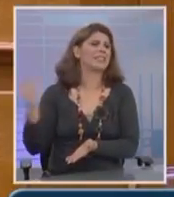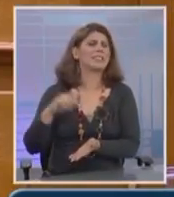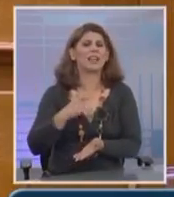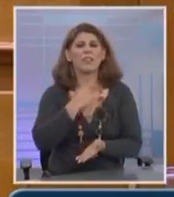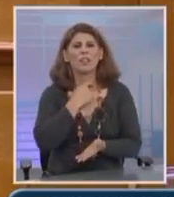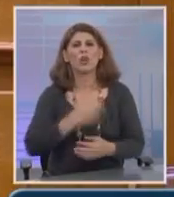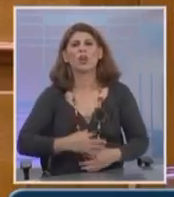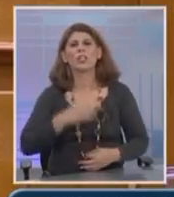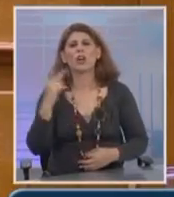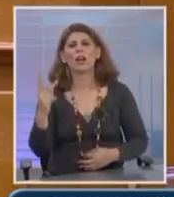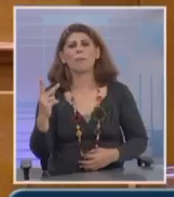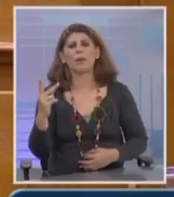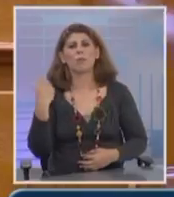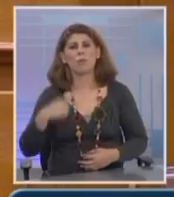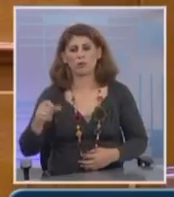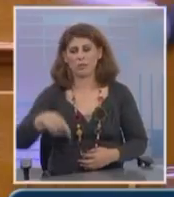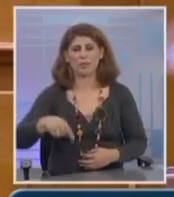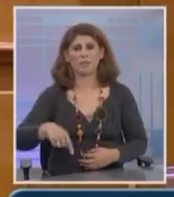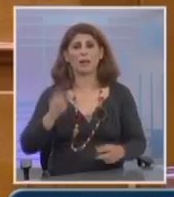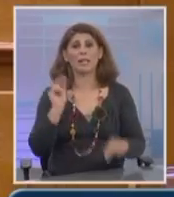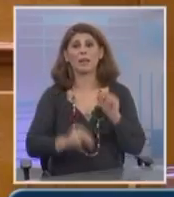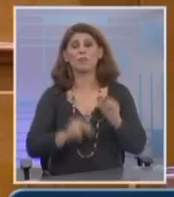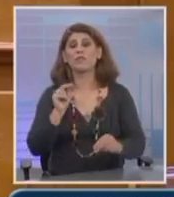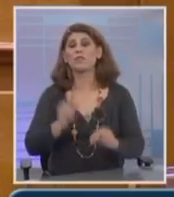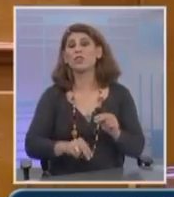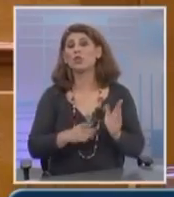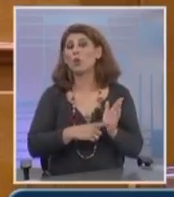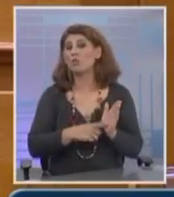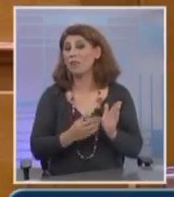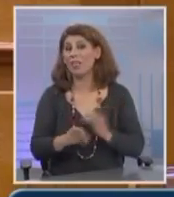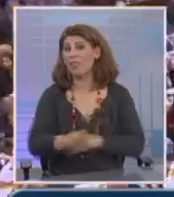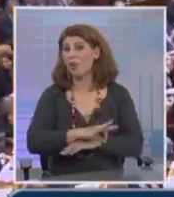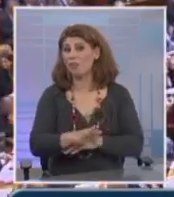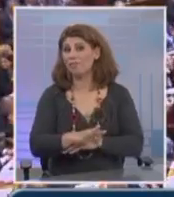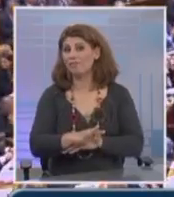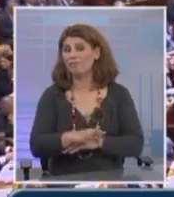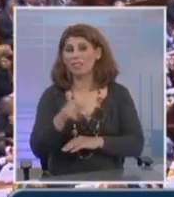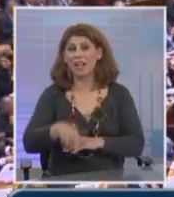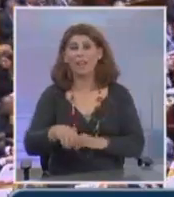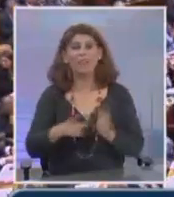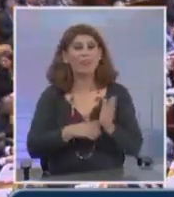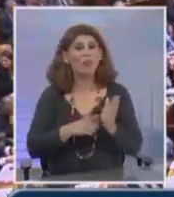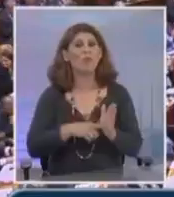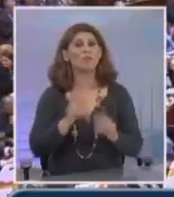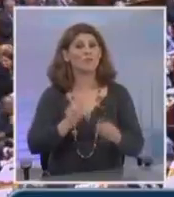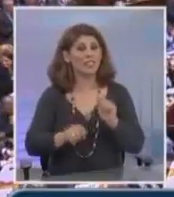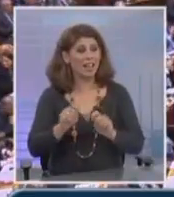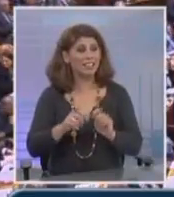χρειαστεί ο κύριος Καμένος, ο οποίος απουσιάζει σήμερα για να ψηφίσει το νομοσχέδιο? Εδώ νομοθετείτε.